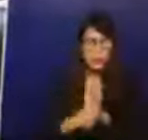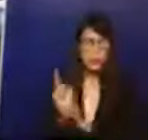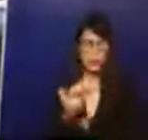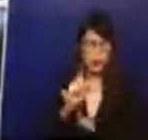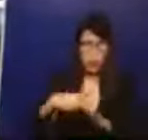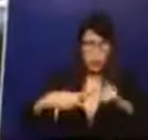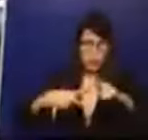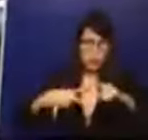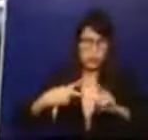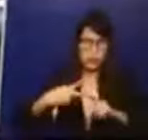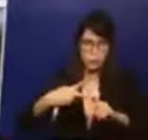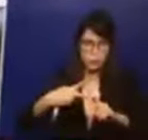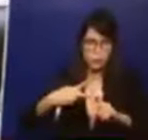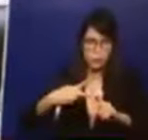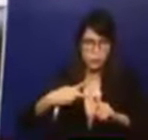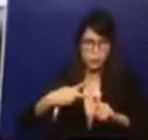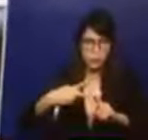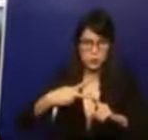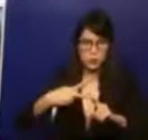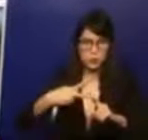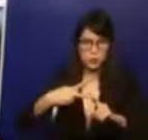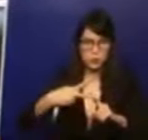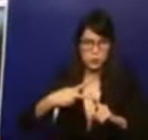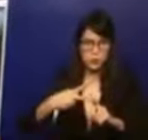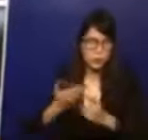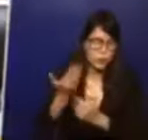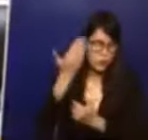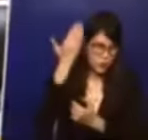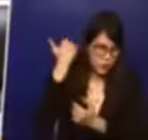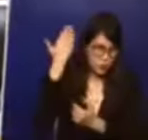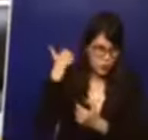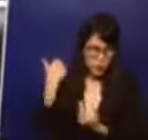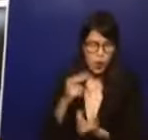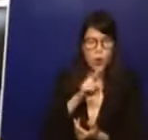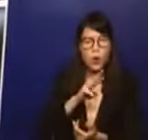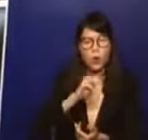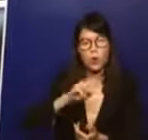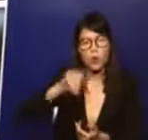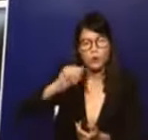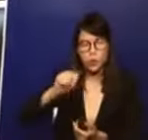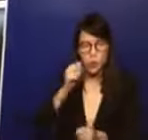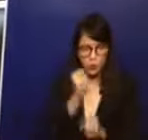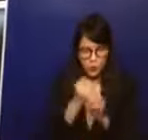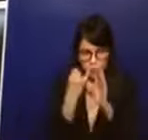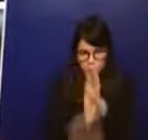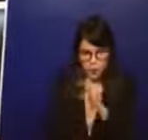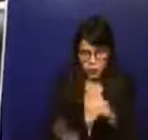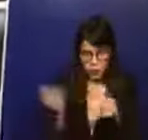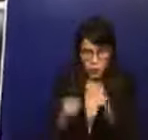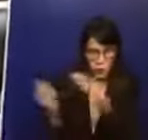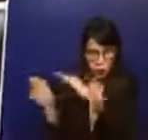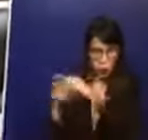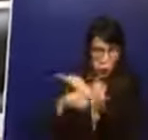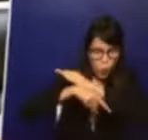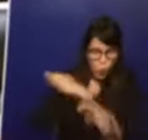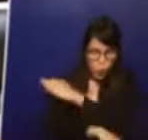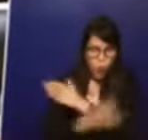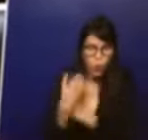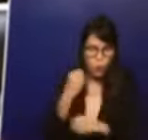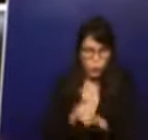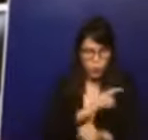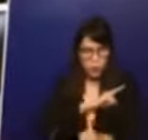ดังนี้นะคะอดีตรัฐมนตรีท่านนั้นนะมีความผิดฐานทุจริตต่อหน้าที่ก